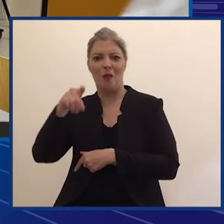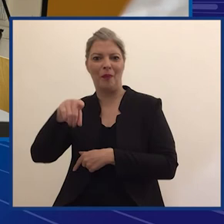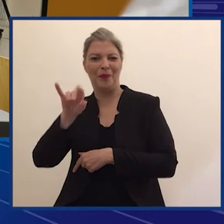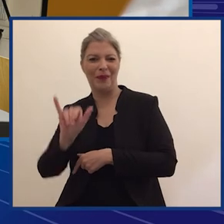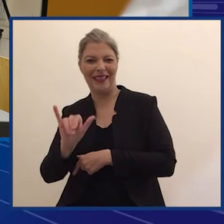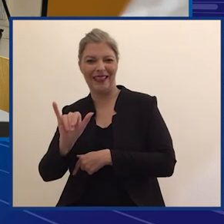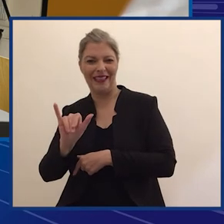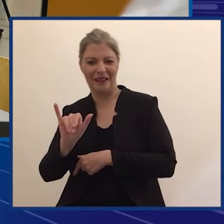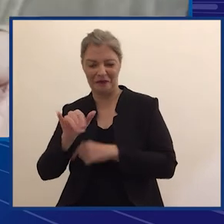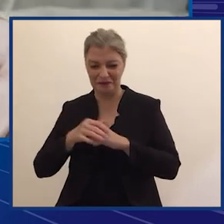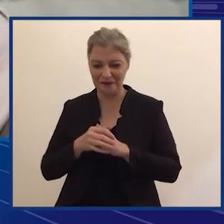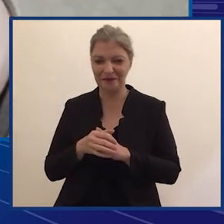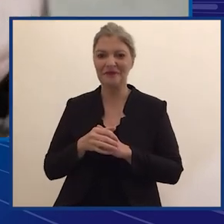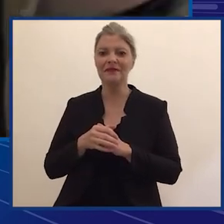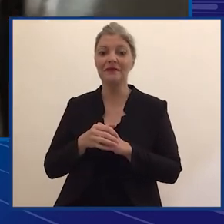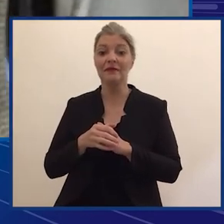si mette uno supporto di questo tipo.